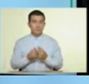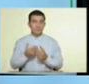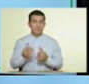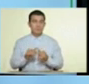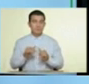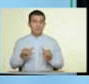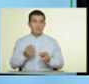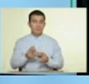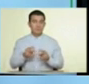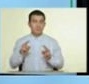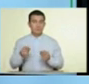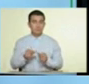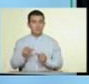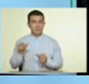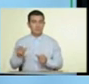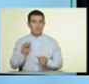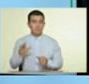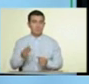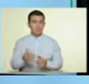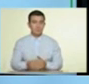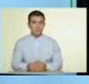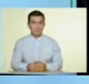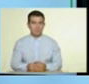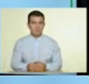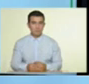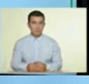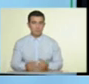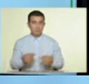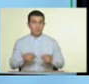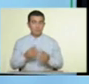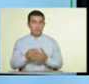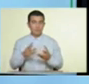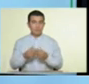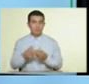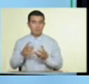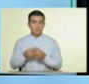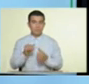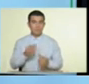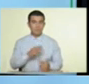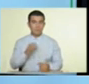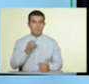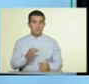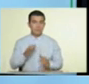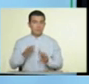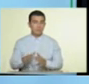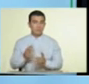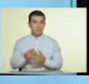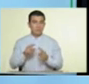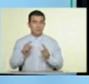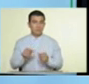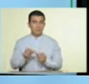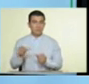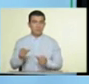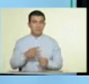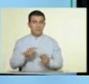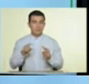ko'paytiruvchini qavsdan tashqariga chiqarishimiz mumkin ekan. Demak, mana bu yig'indida umumiy ko'paytiruvchi s ni qavsdan tashqariga chiqardik,